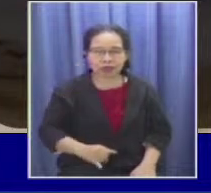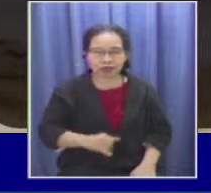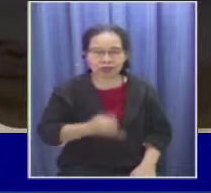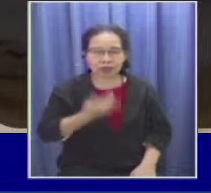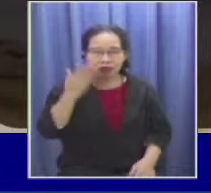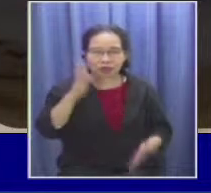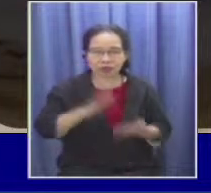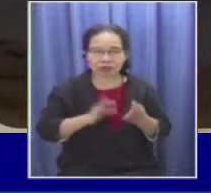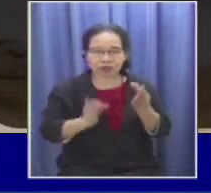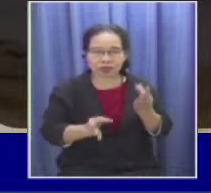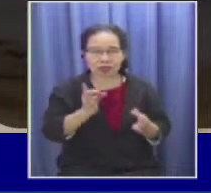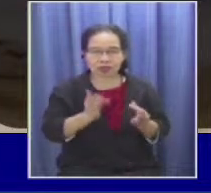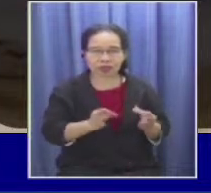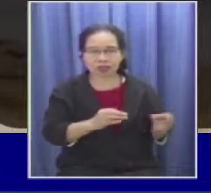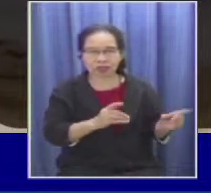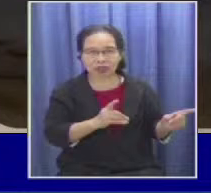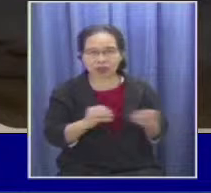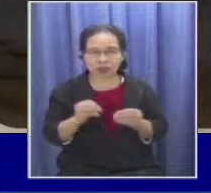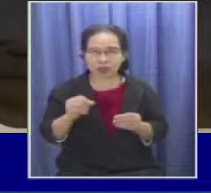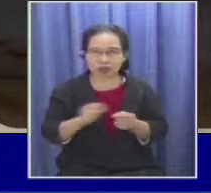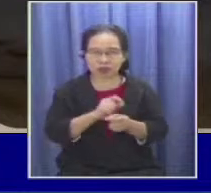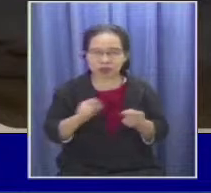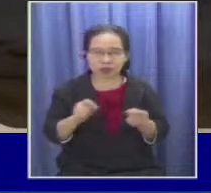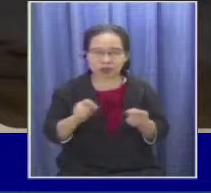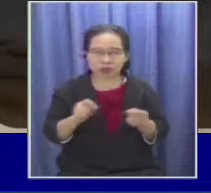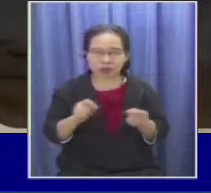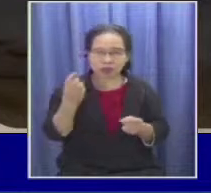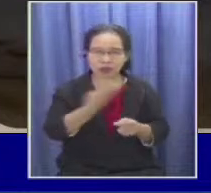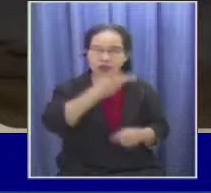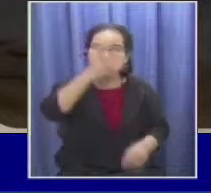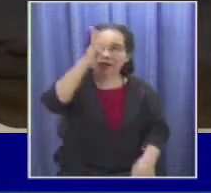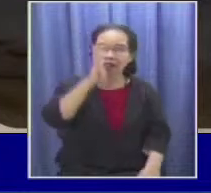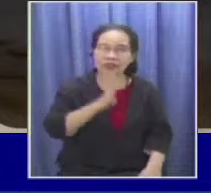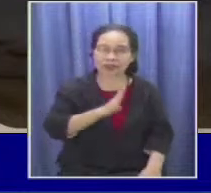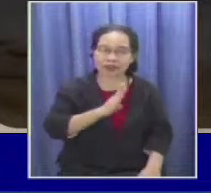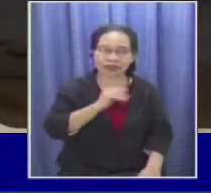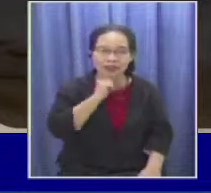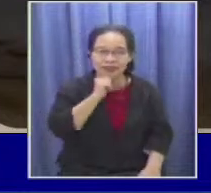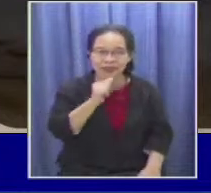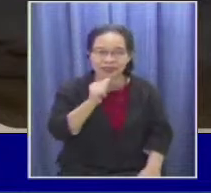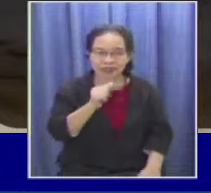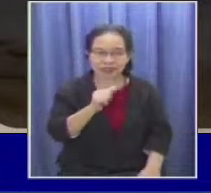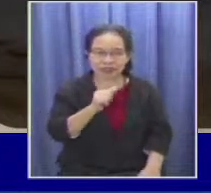wotemuafo a wontene no ebebu atentene ne ama okunafo ba no a